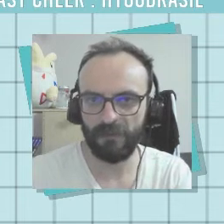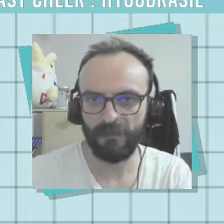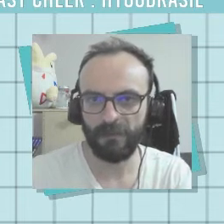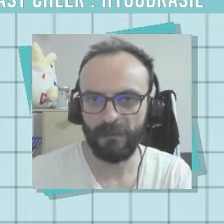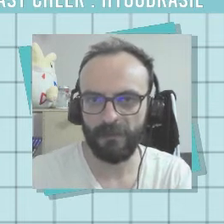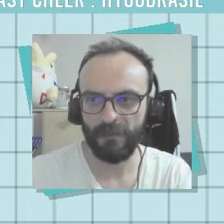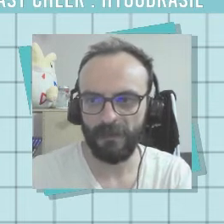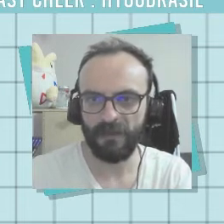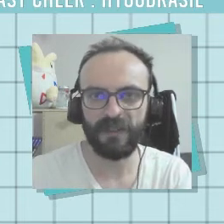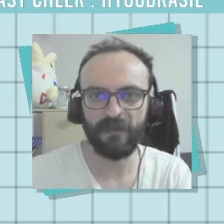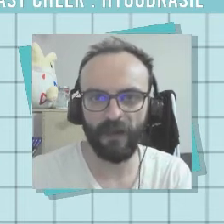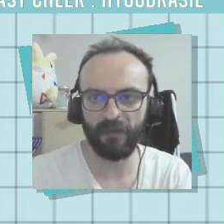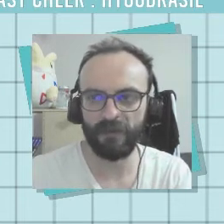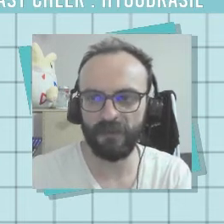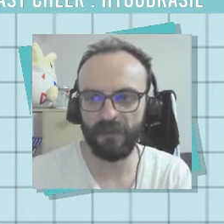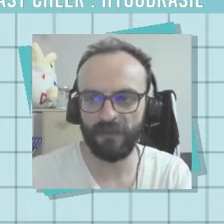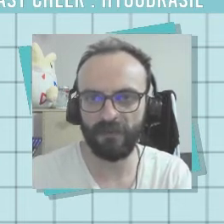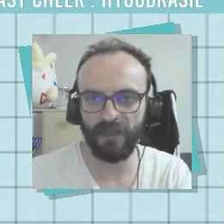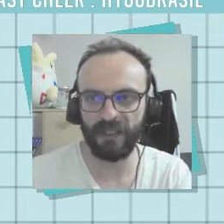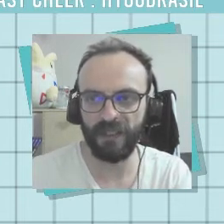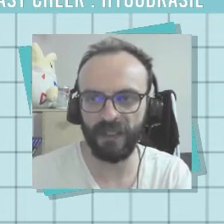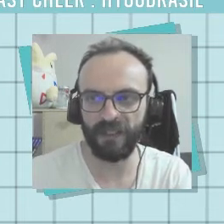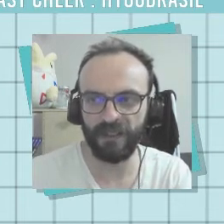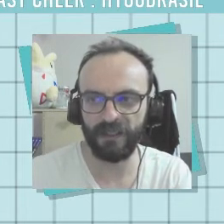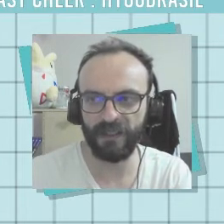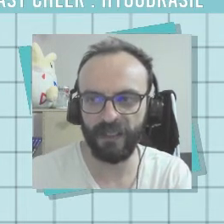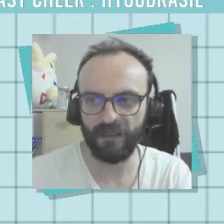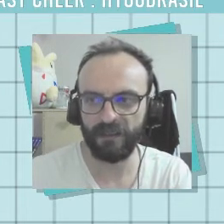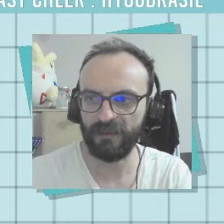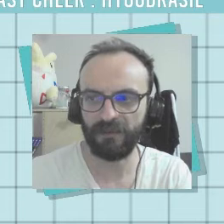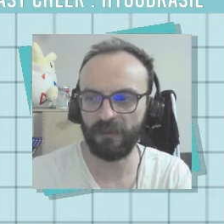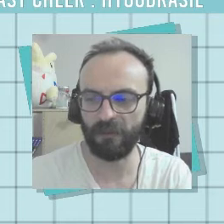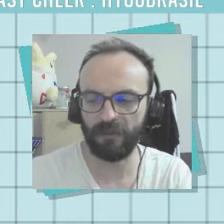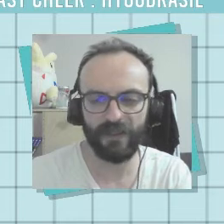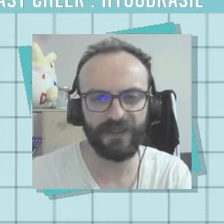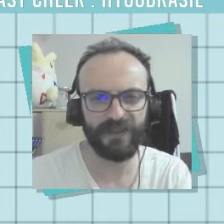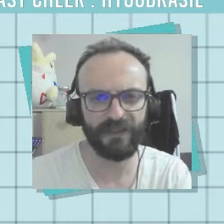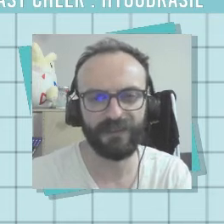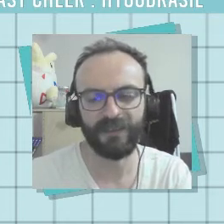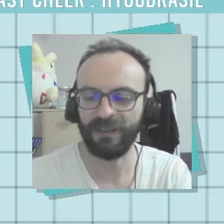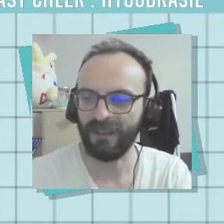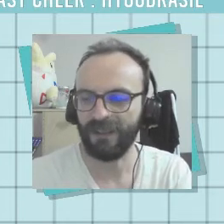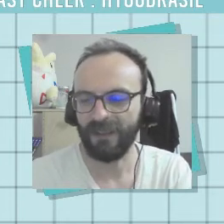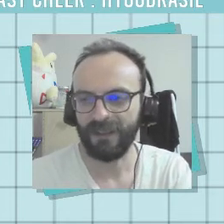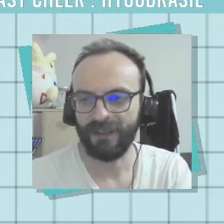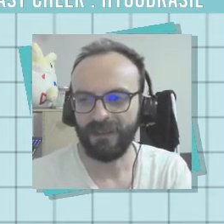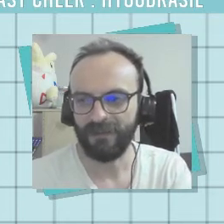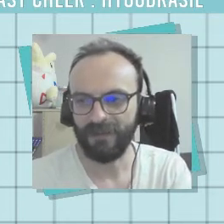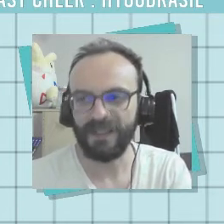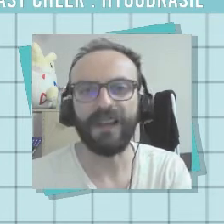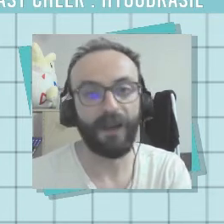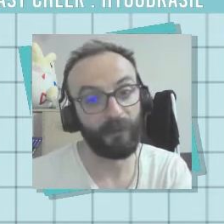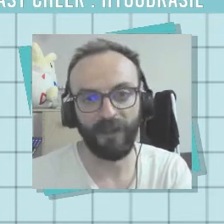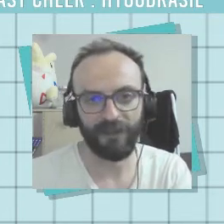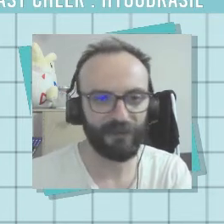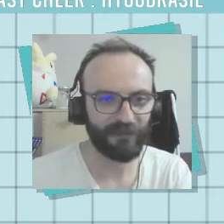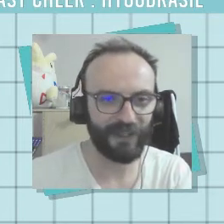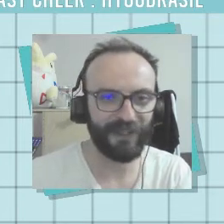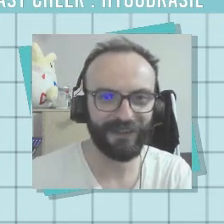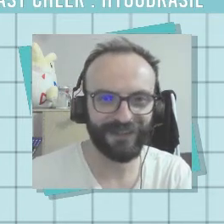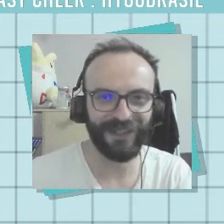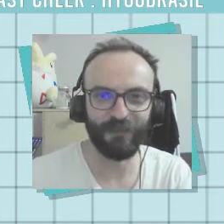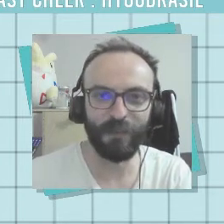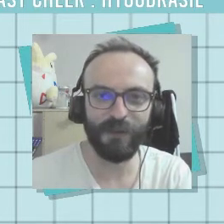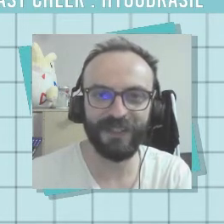coup. Genre si tu rallonges et tout, genre si tu fais ié et ié, le truc, je crois que c'était ça. C'est ça. Ah bon bah tu vois.